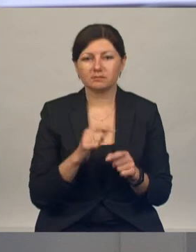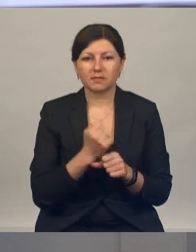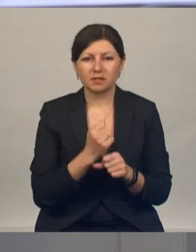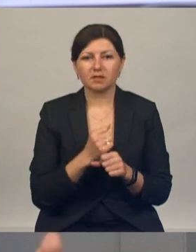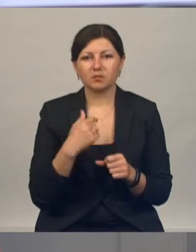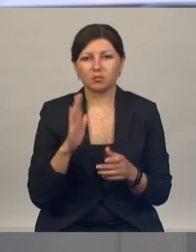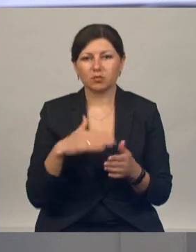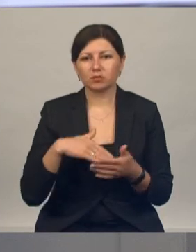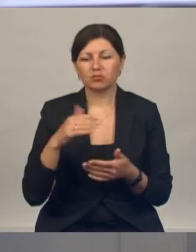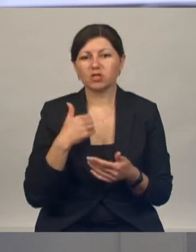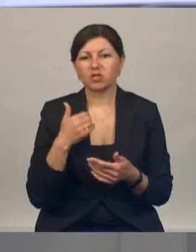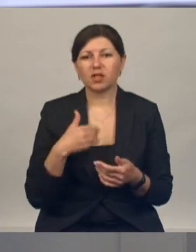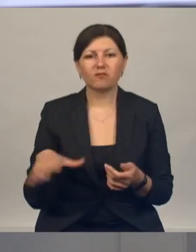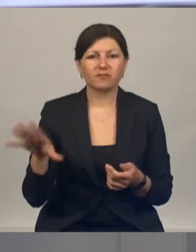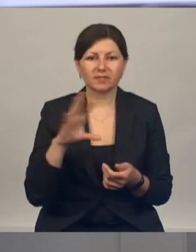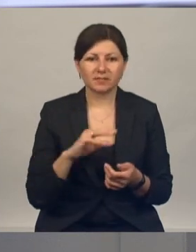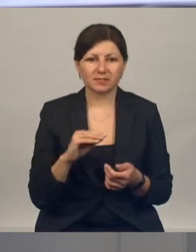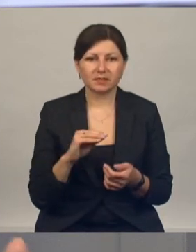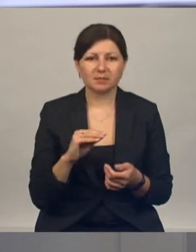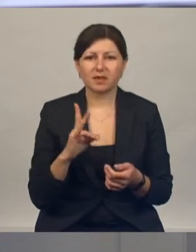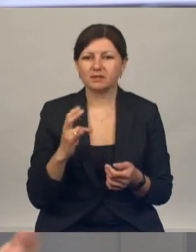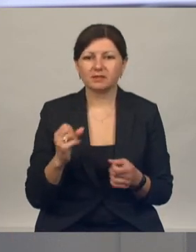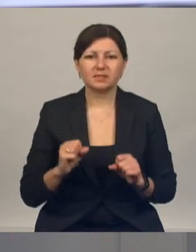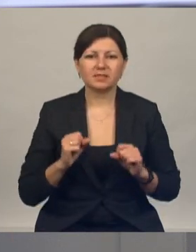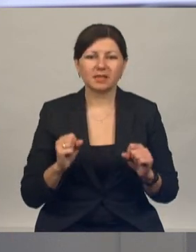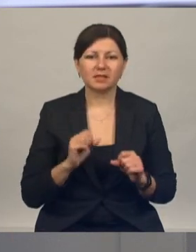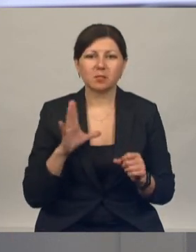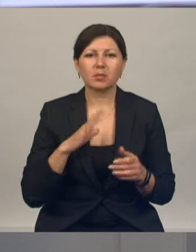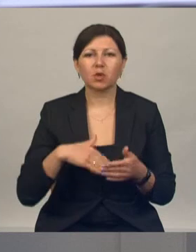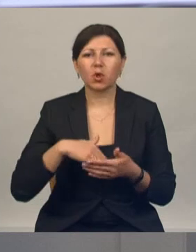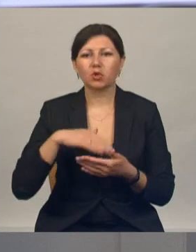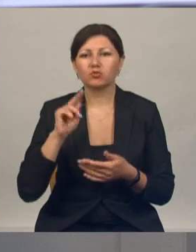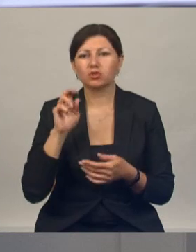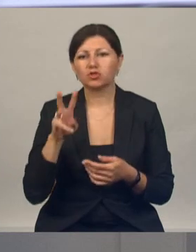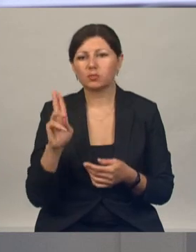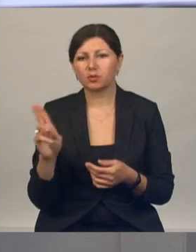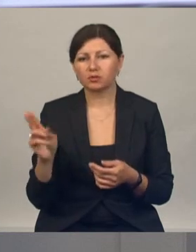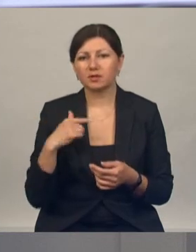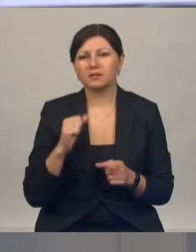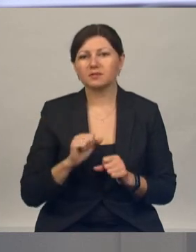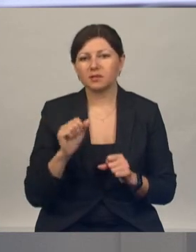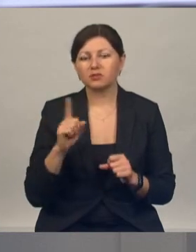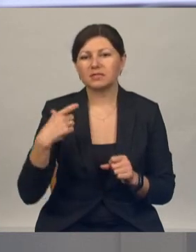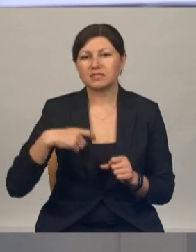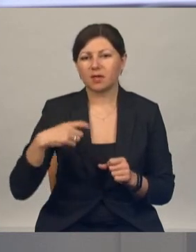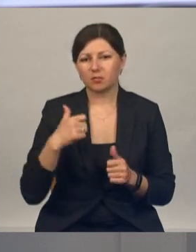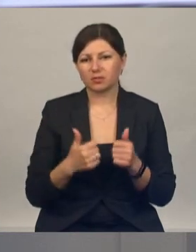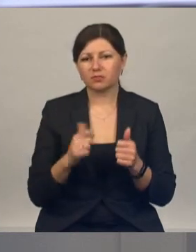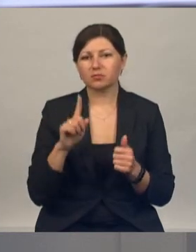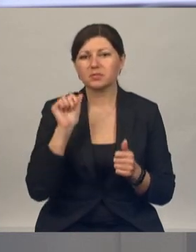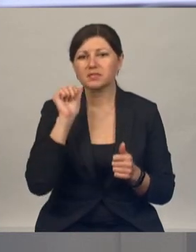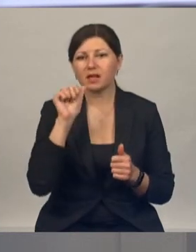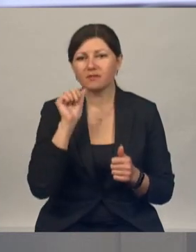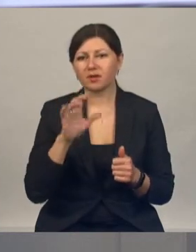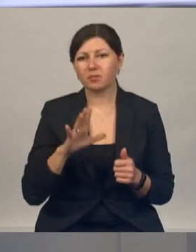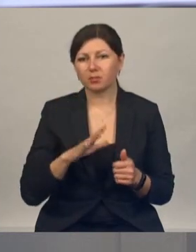Но я всем желаю не стараться быть лучше кого-то. Я всем желаю соревноваться с собой, чтобы ты завтрашний был лучше,